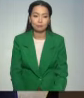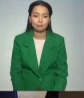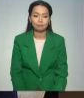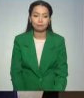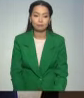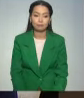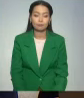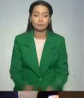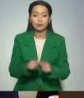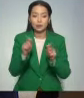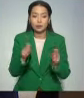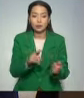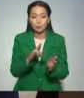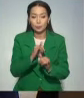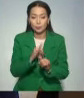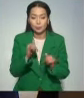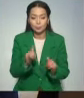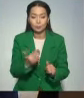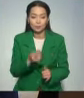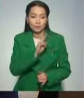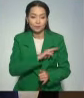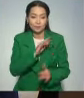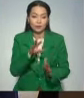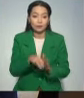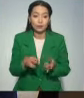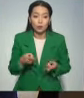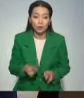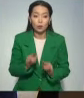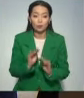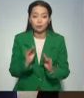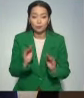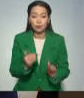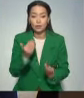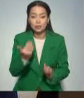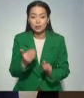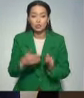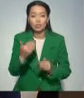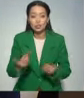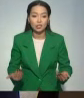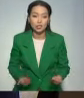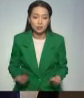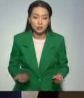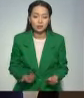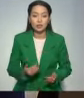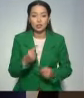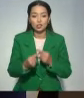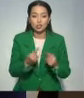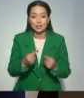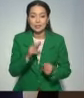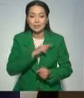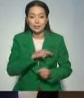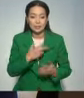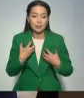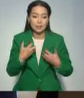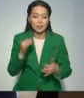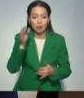создать интеграцию перекрестную систему учета родившихся детей и их последующей жизни через системы здравоохранения образования